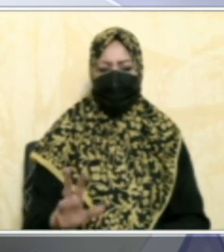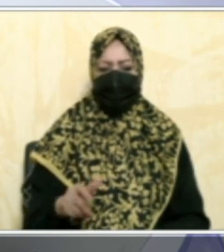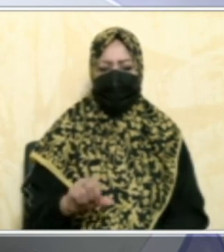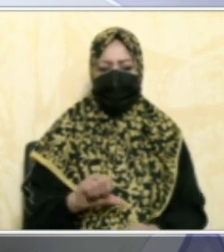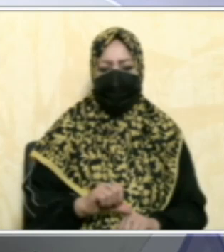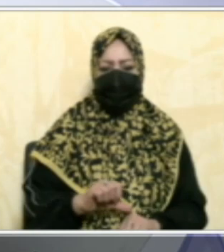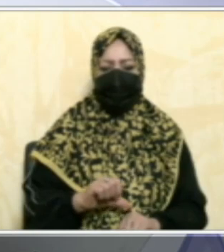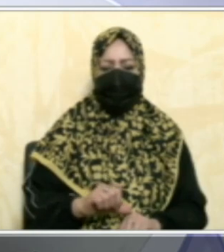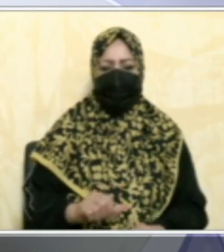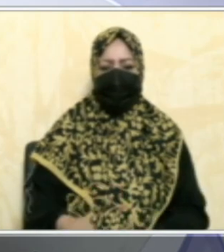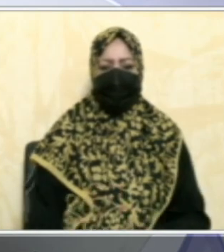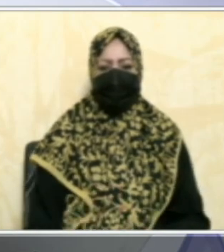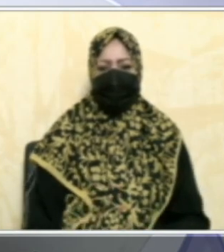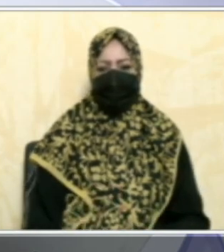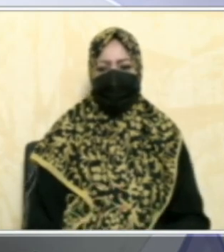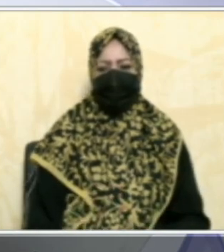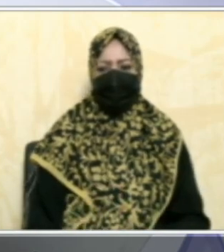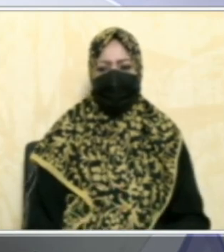أخ عبد المنعم تفضل.